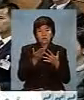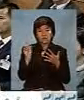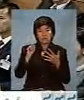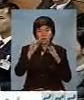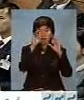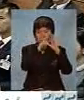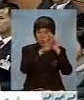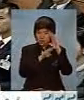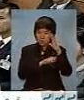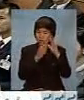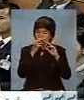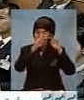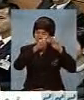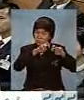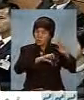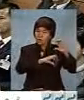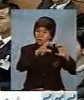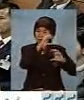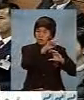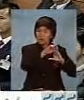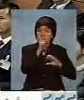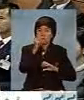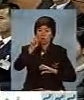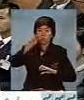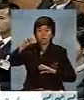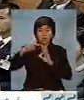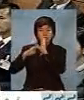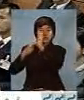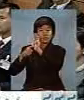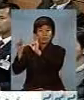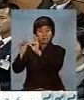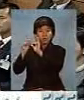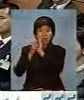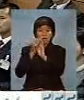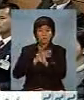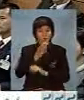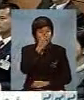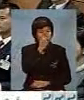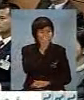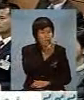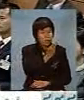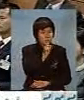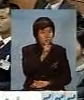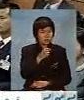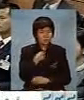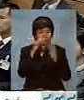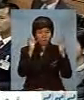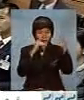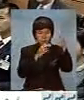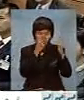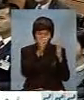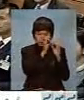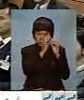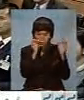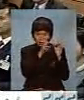ารณาโครงการก่อนเสนอครม.อนุมัติกระผมเห็นว่ารอบคอบรัดกุมกล่าวคือโ